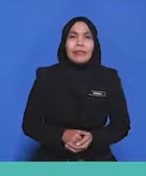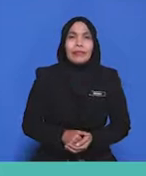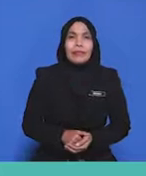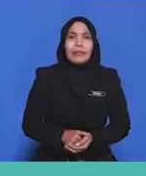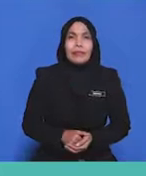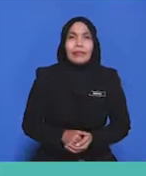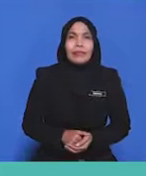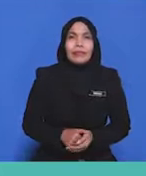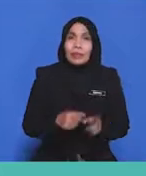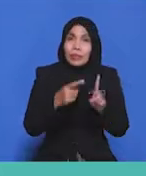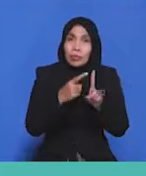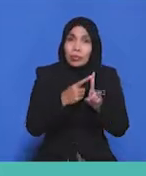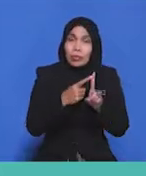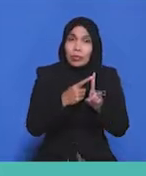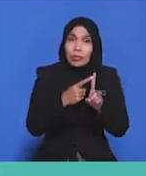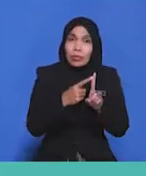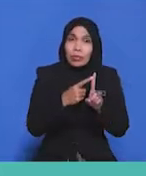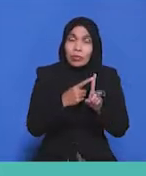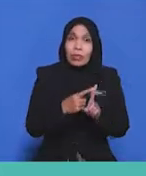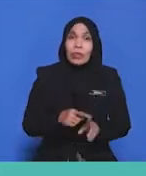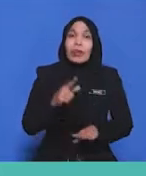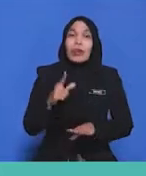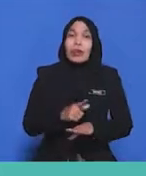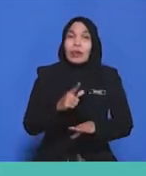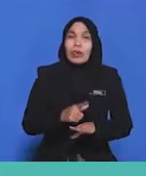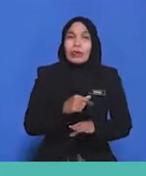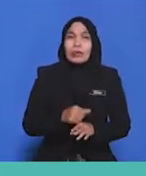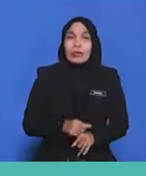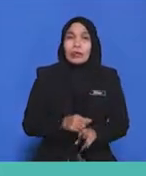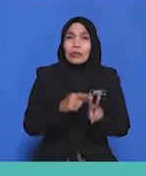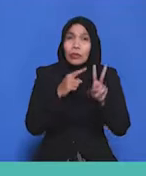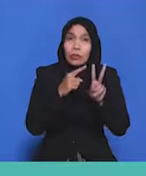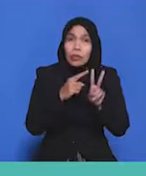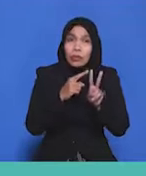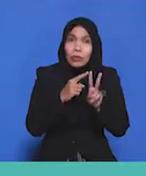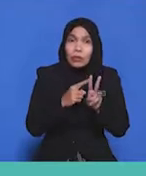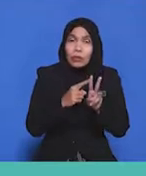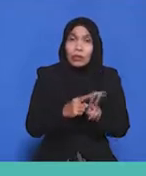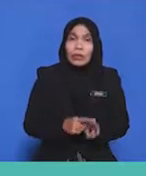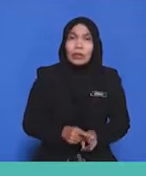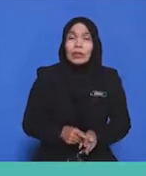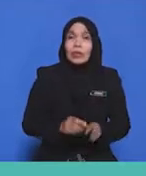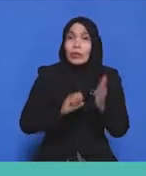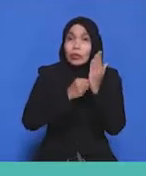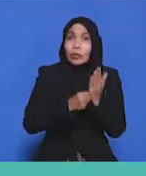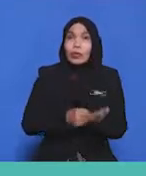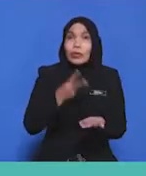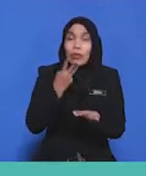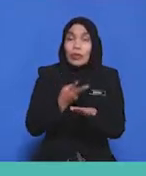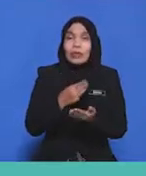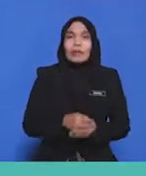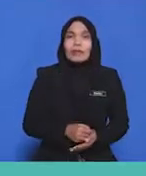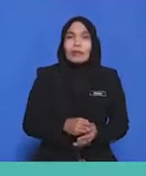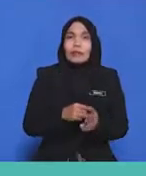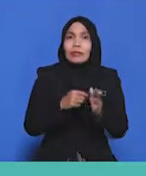segi memberi latihan yang spesifik, sumber kewangan, peralatan badminton